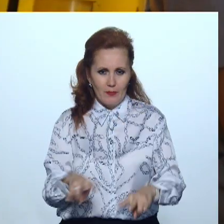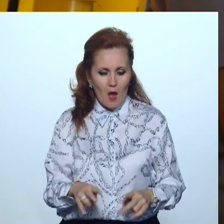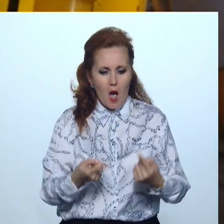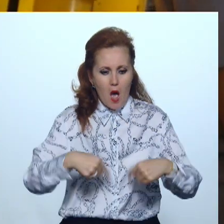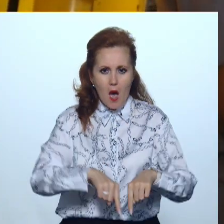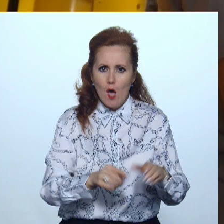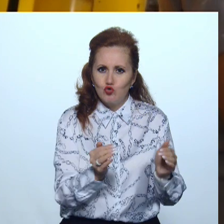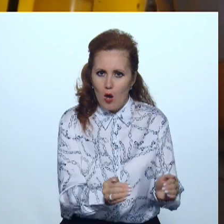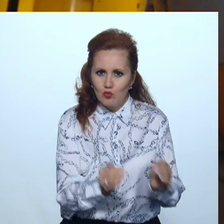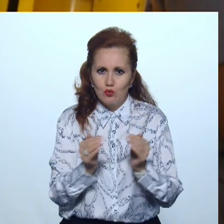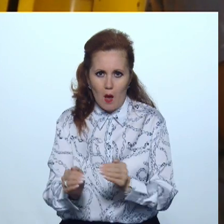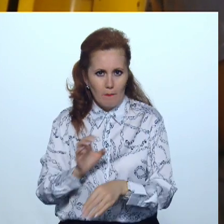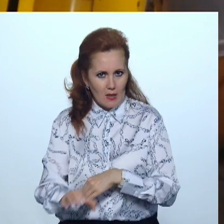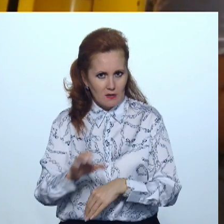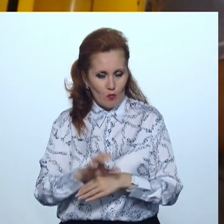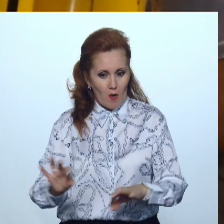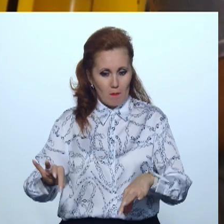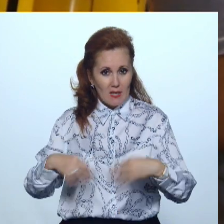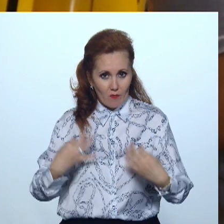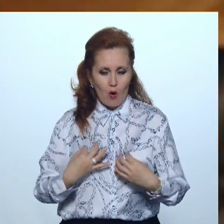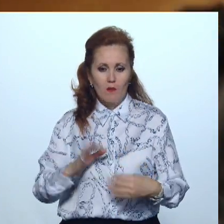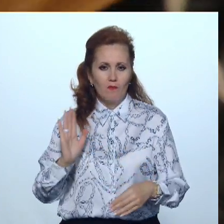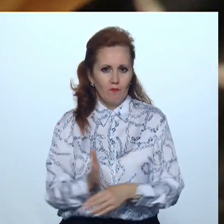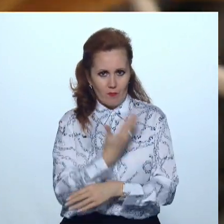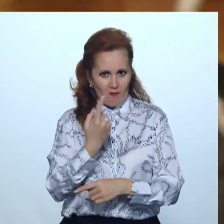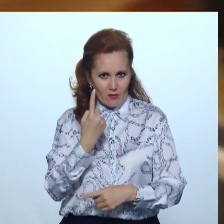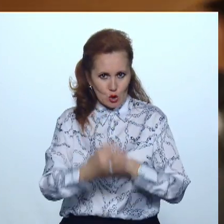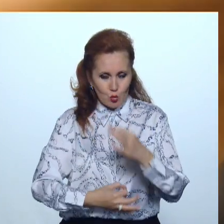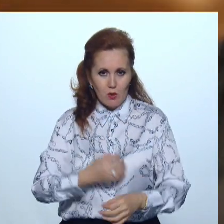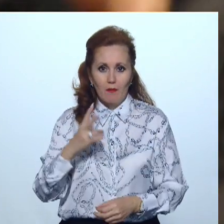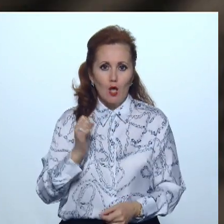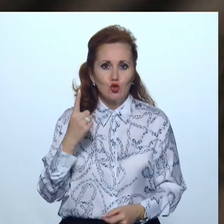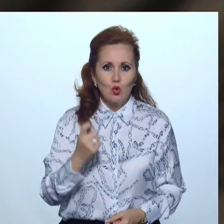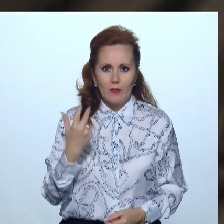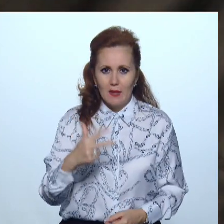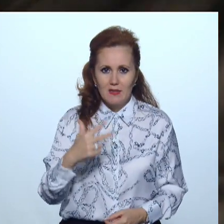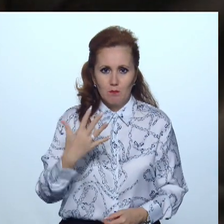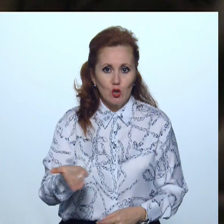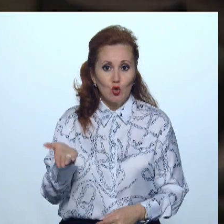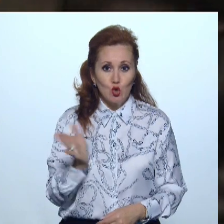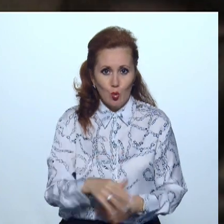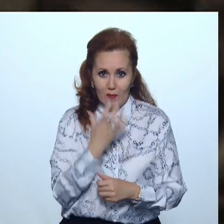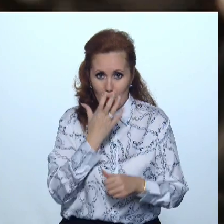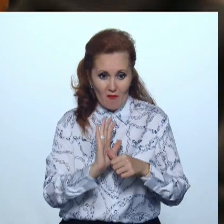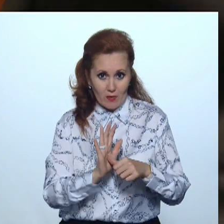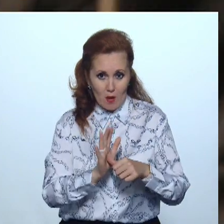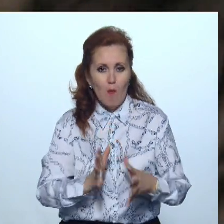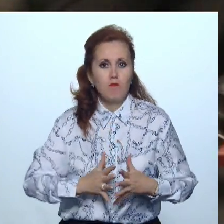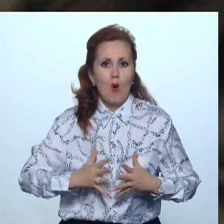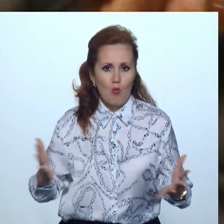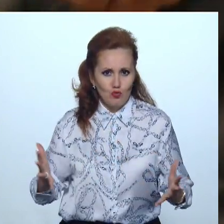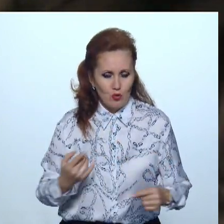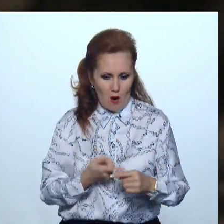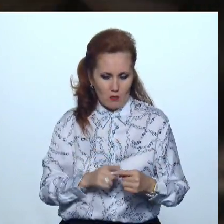ячеечное производство. Это сразу же позволило производить в сутки на 135 тепловентиляторов больше, а это дополнительные 30 миллионов рублей к